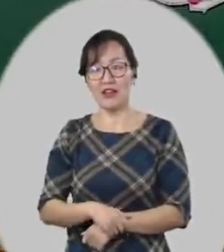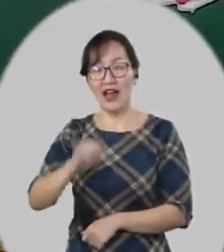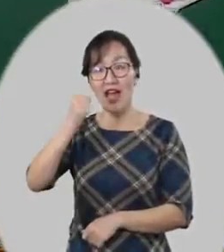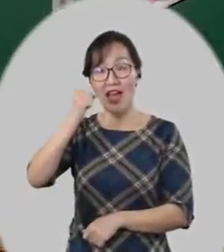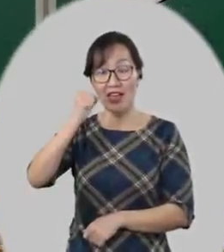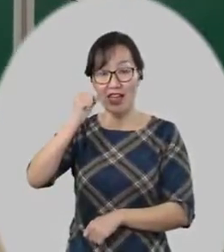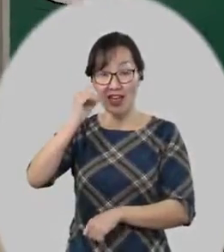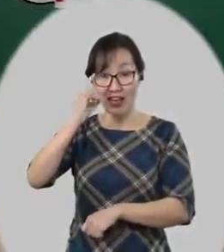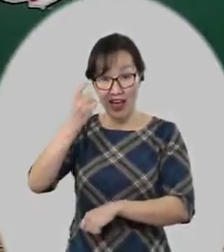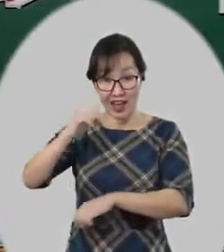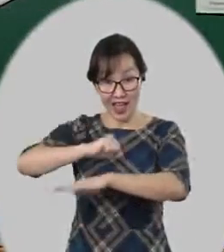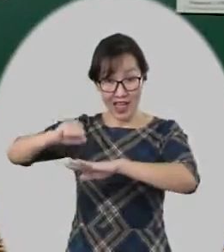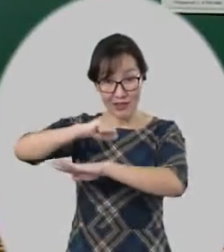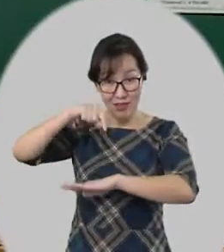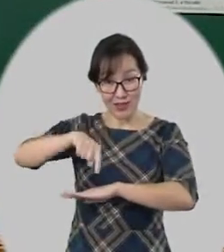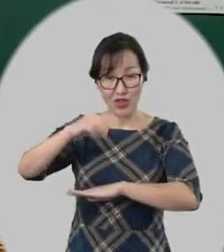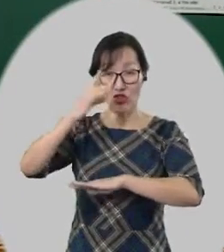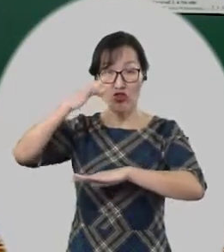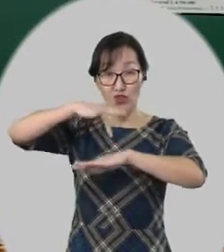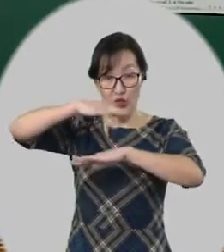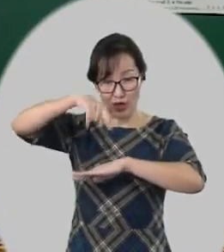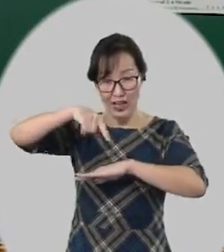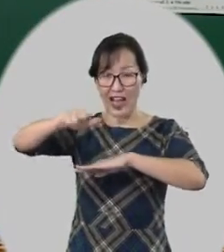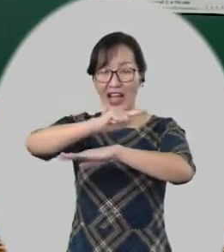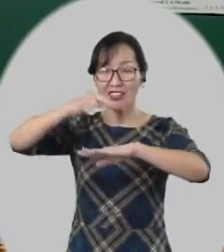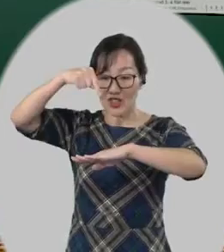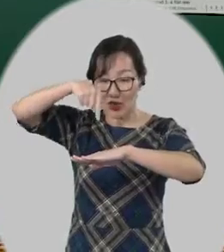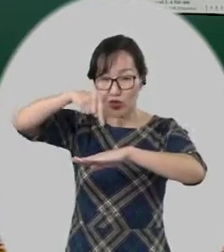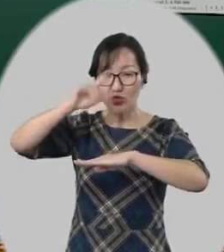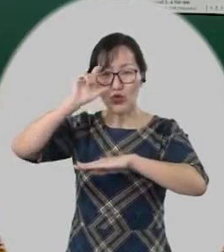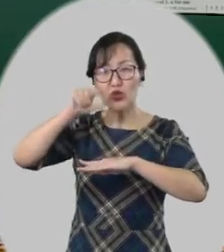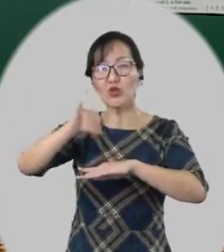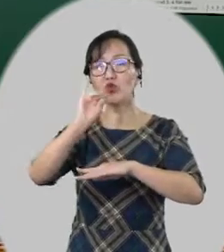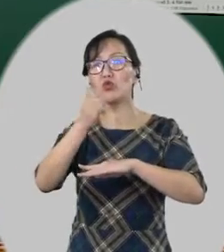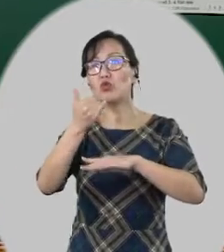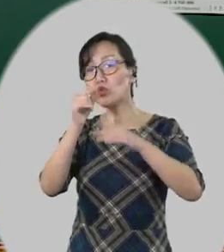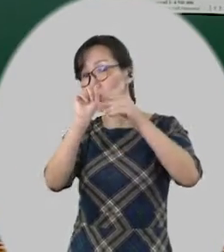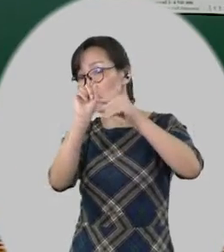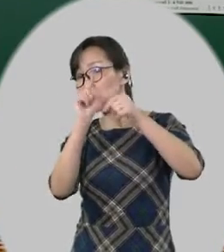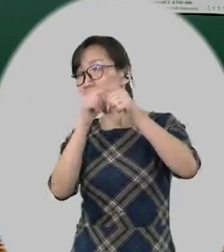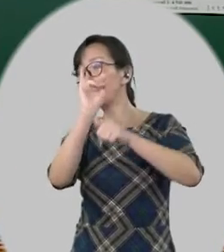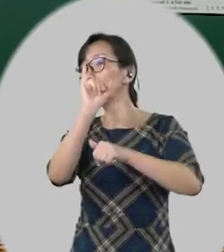Архангай аймгийн төвийг Архангай аймгийн газрын зураг дээр юу гэж тэмдэглэсэн байдаг юм болоо?